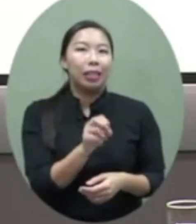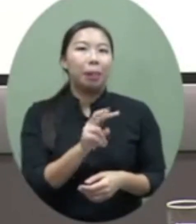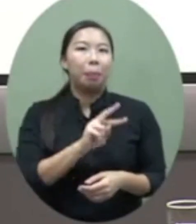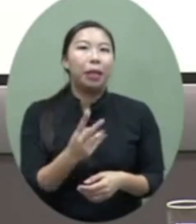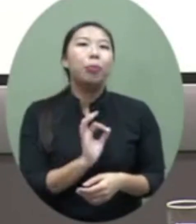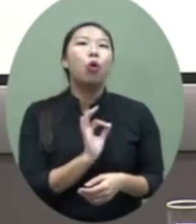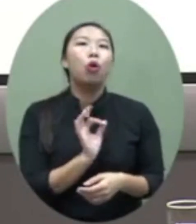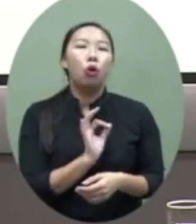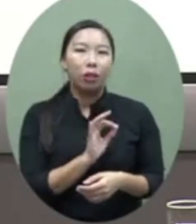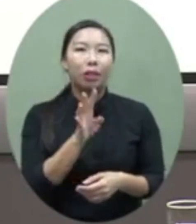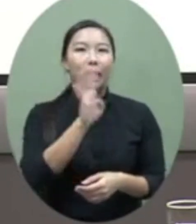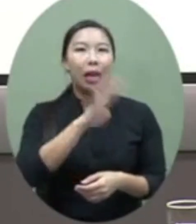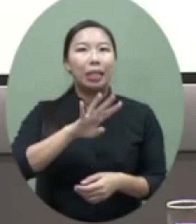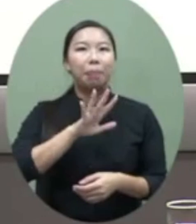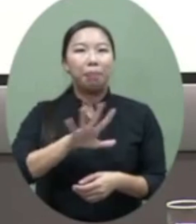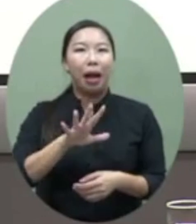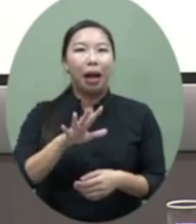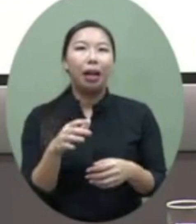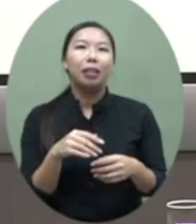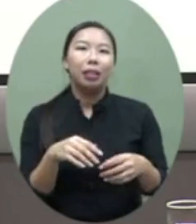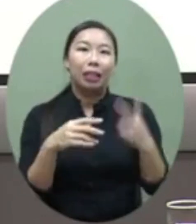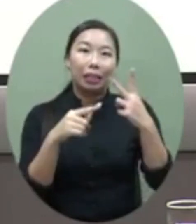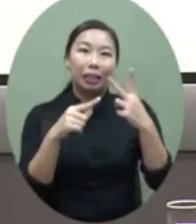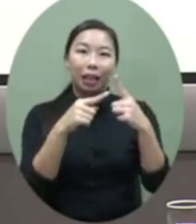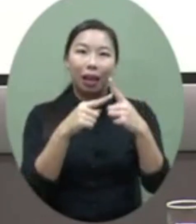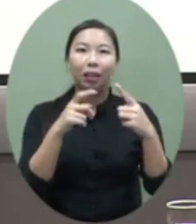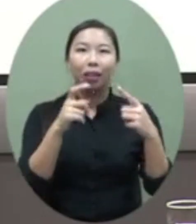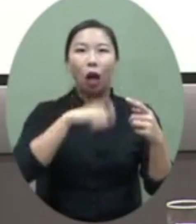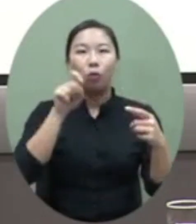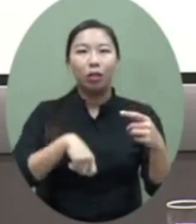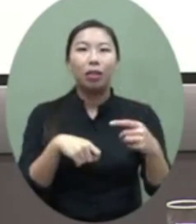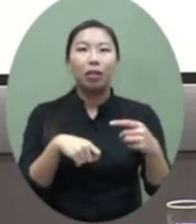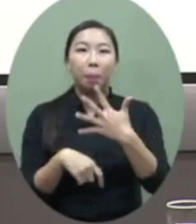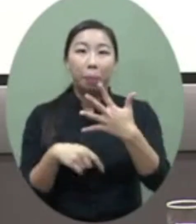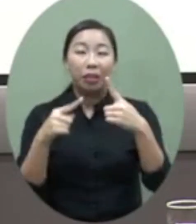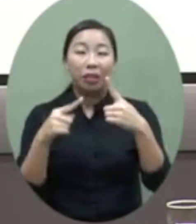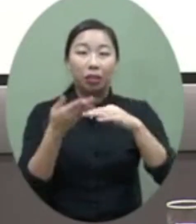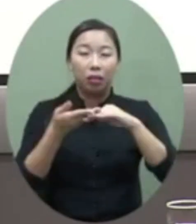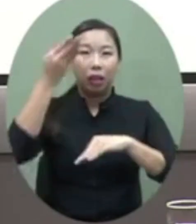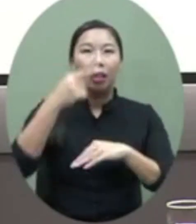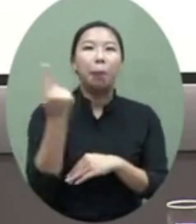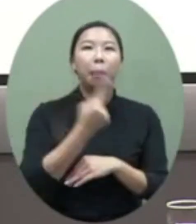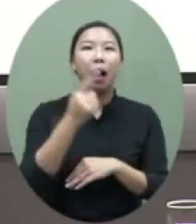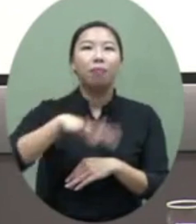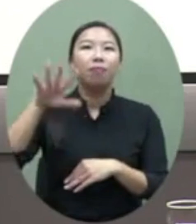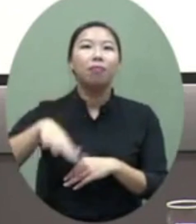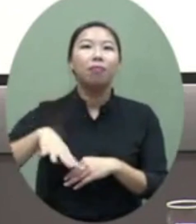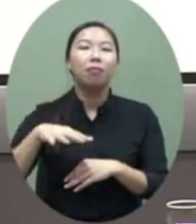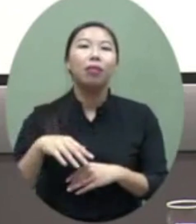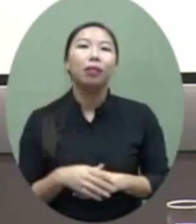嘅住户係4,500蚊，二人咧就係9,000，咁去到五人或者以上咧係15,500蚊